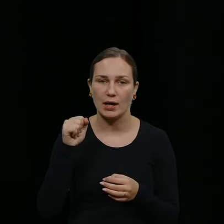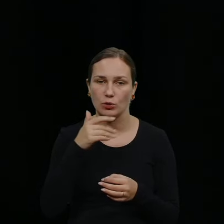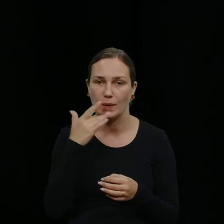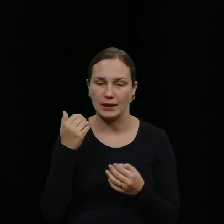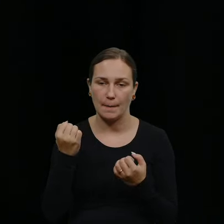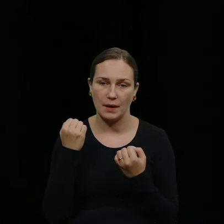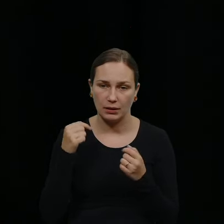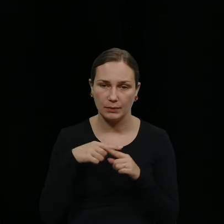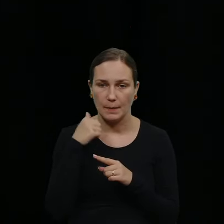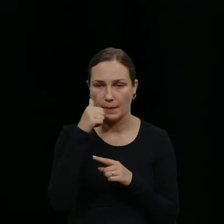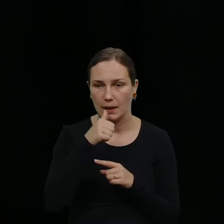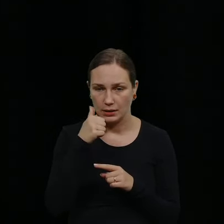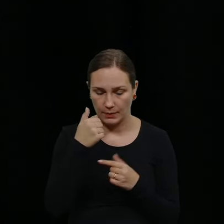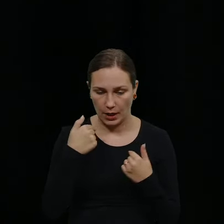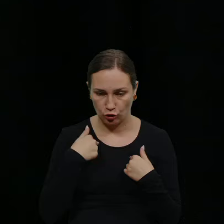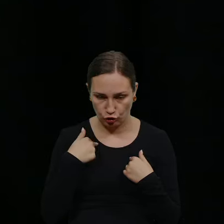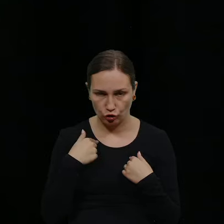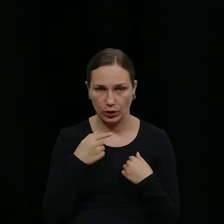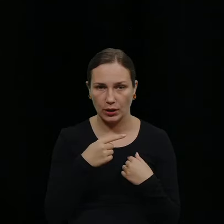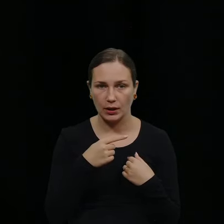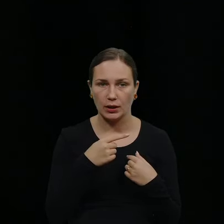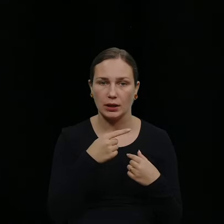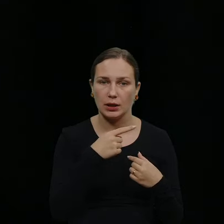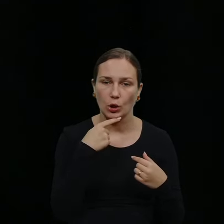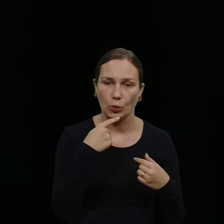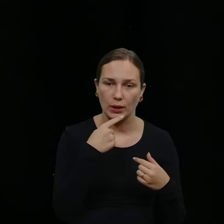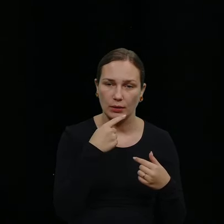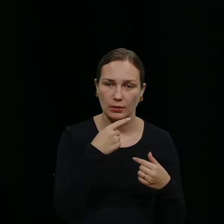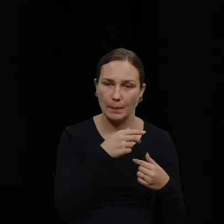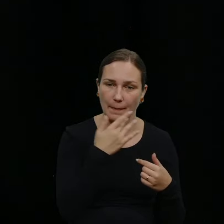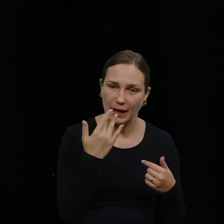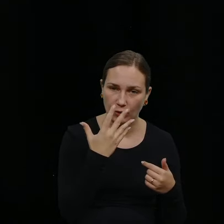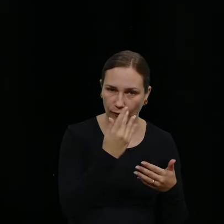mane asmeniškai tiek daugiamandatėje, tiek vienmandatėje